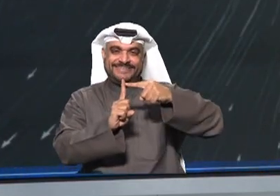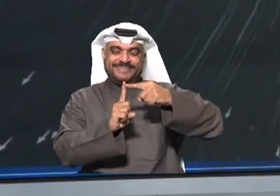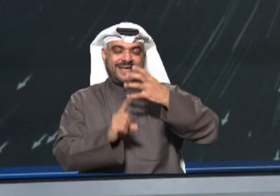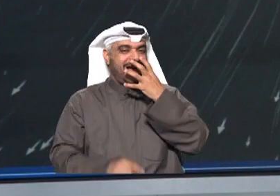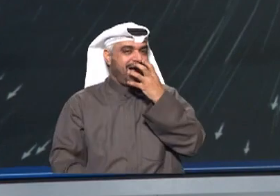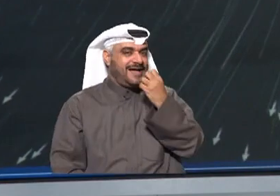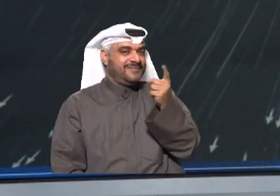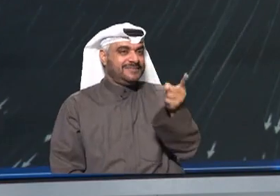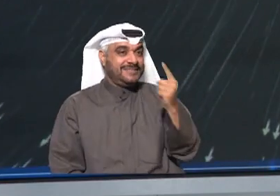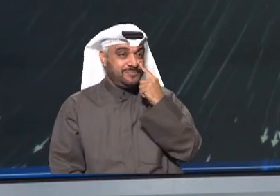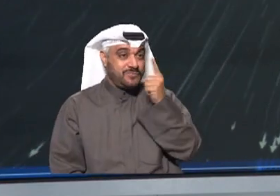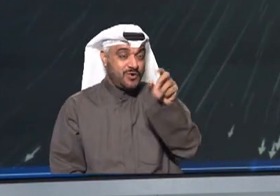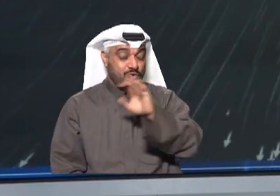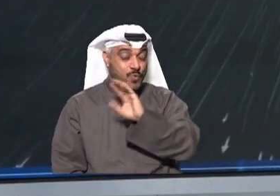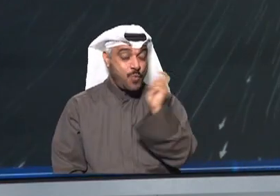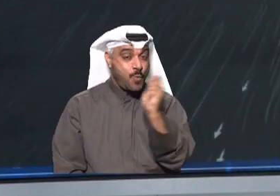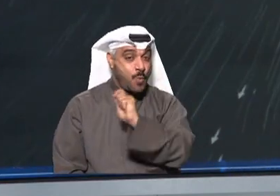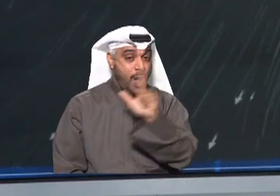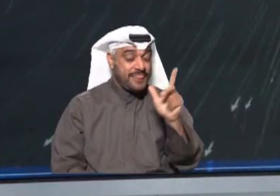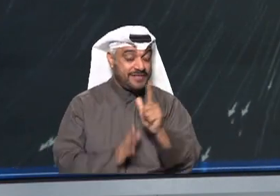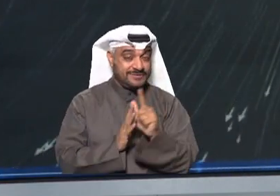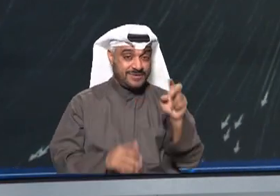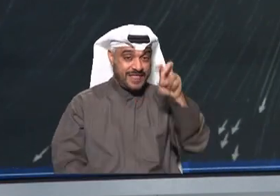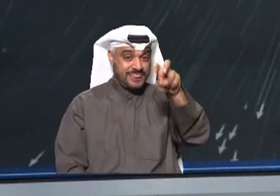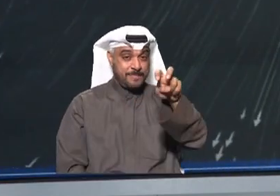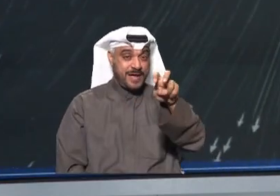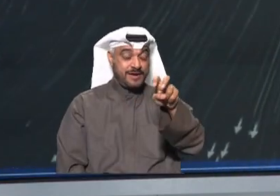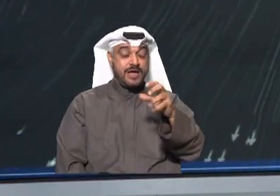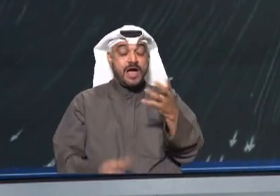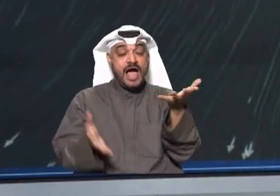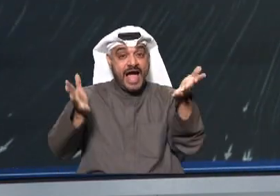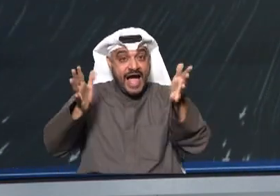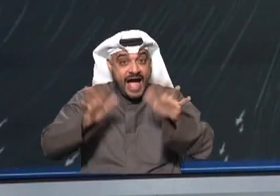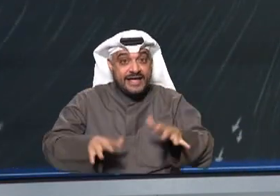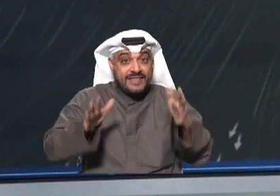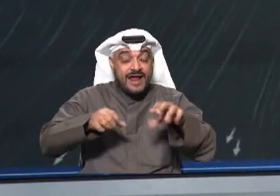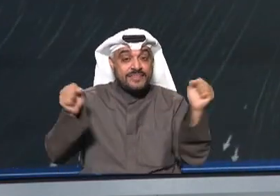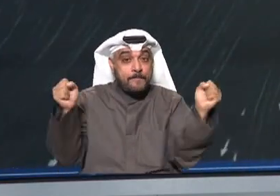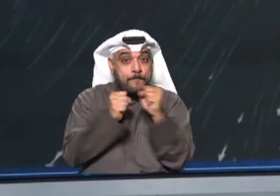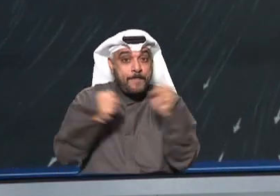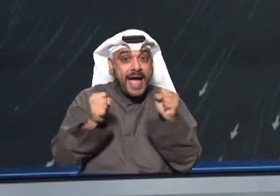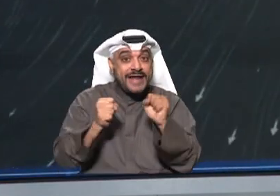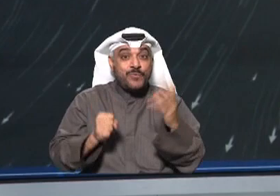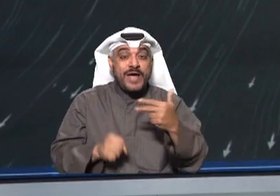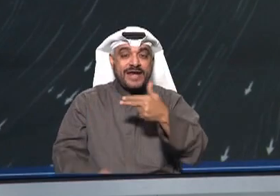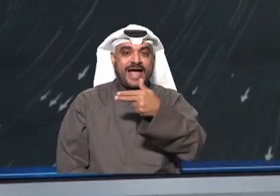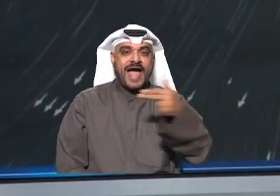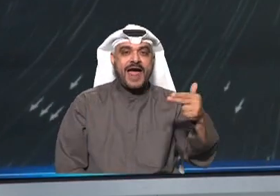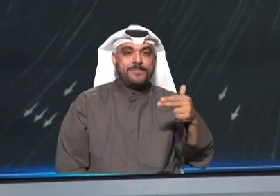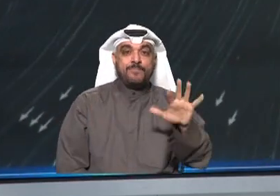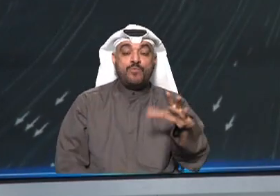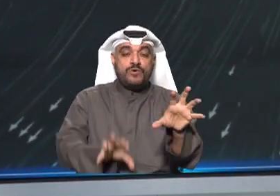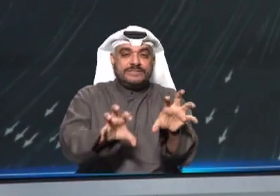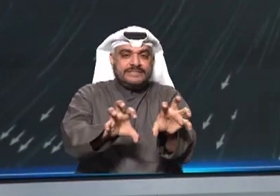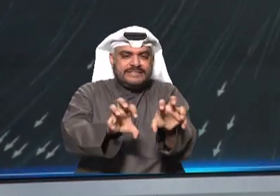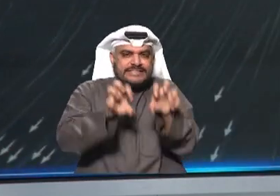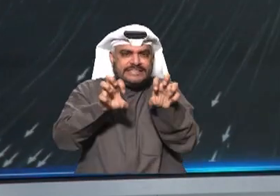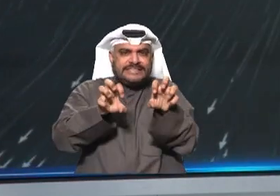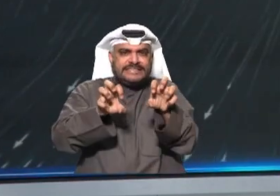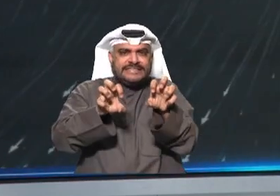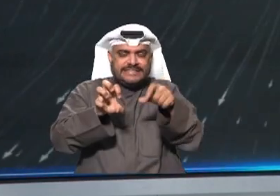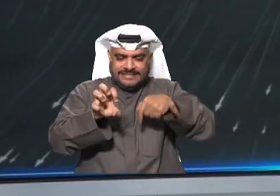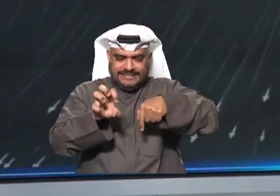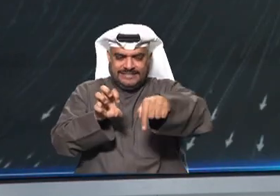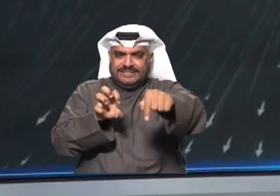مئوية، والإحساس بالبرودة يكون أكثر خاصة في المناطق الغربية من البلاد، فرص لتشكل الصقيع راح تكون واردة خلال الأيام القادمة